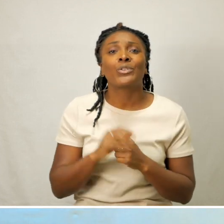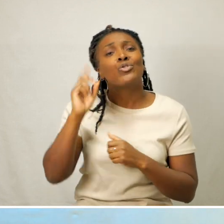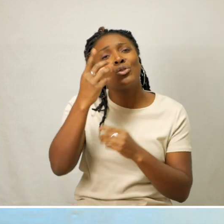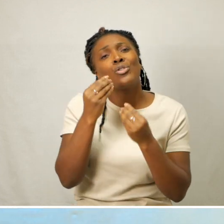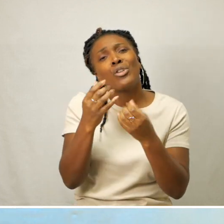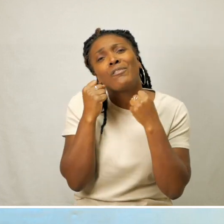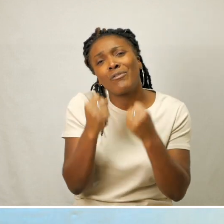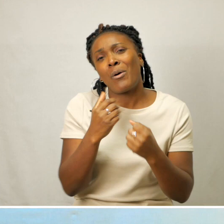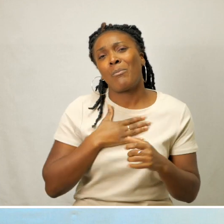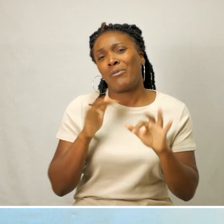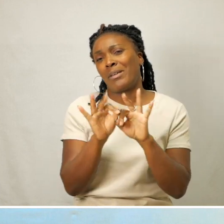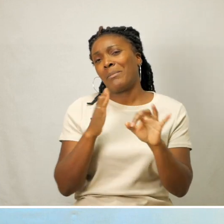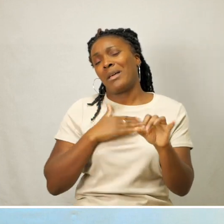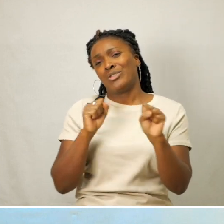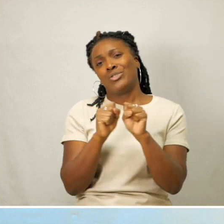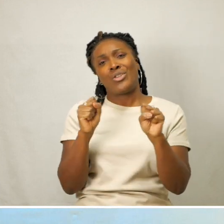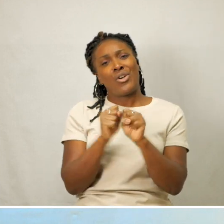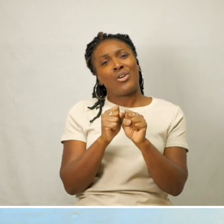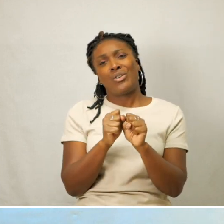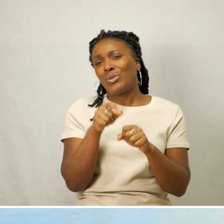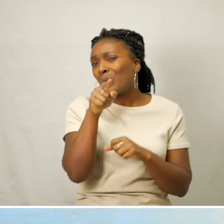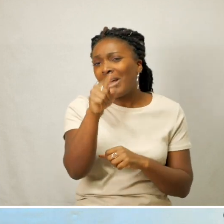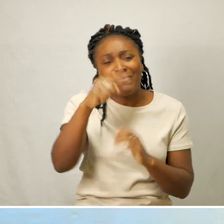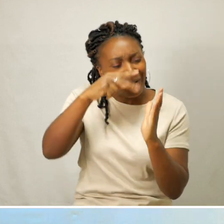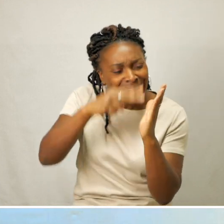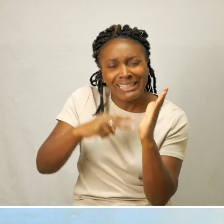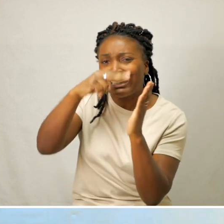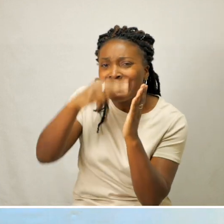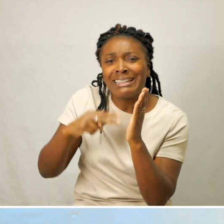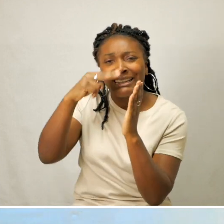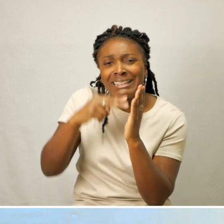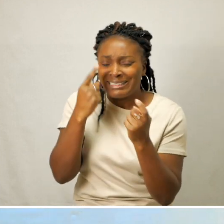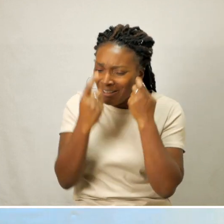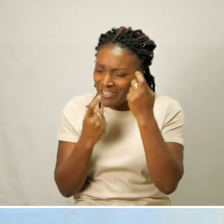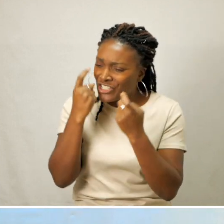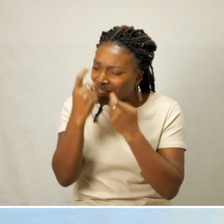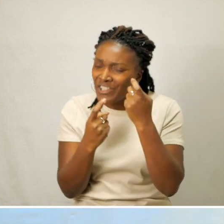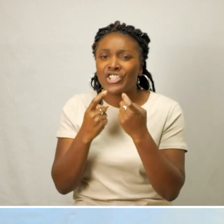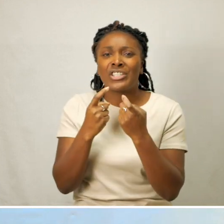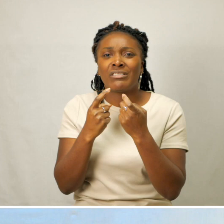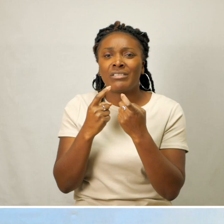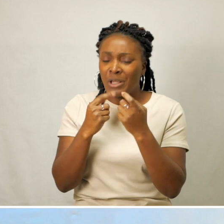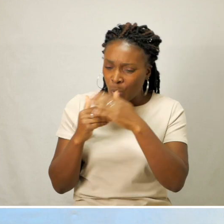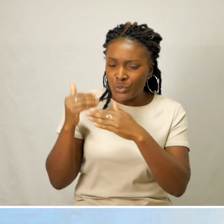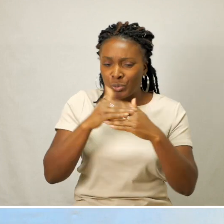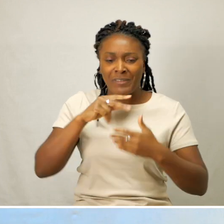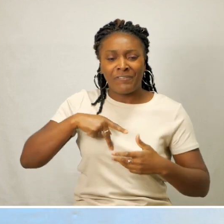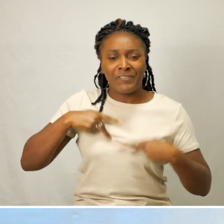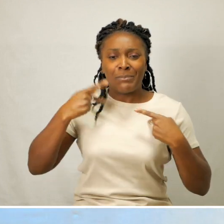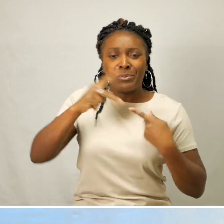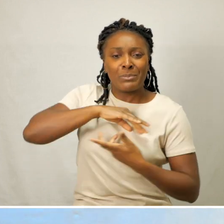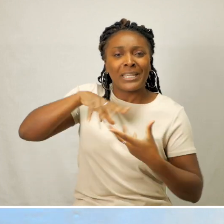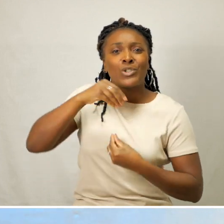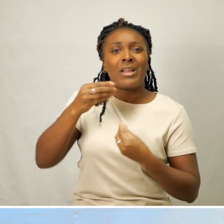sœur. Et que tu sois un homme qui médite la parole et qui construise ta vie spirituelle sur le roc absolu qu'est Jésus-Christ. Que